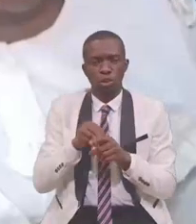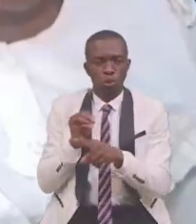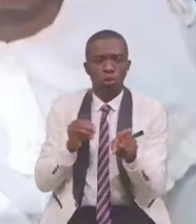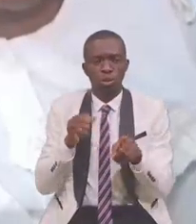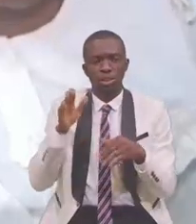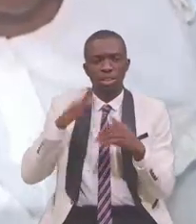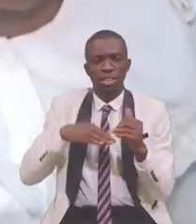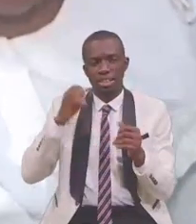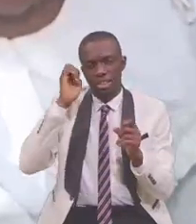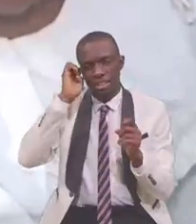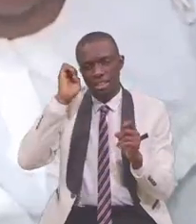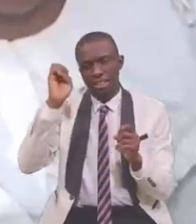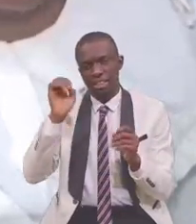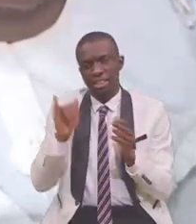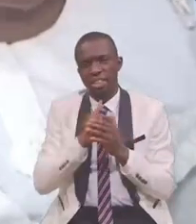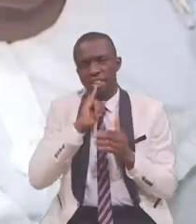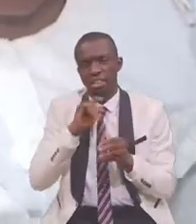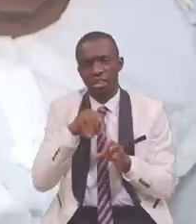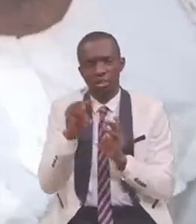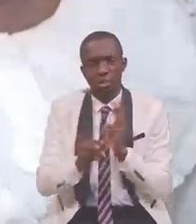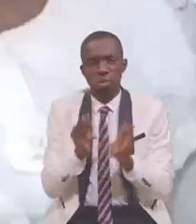Celui qui est en vous est plus grand,